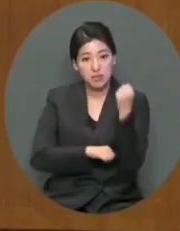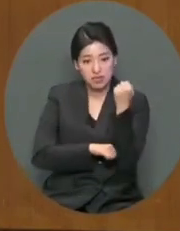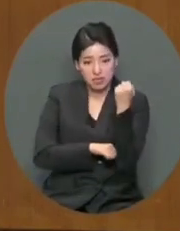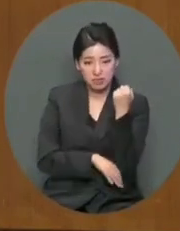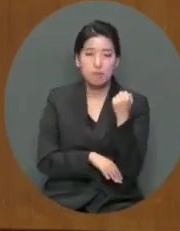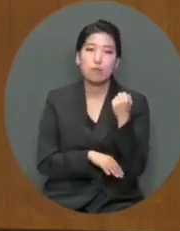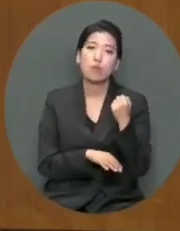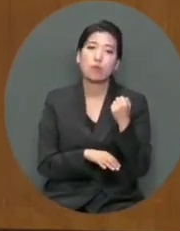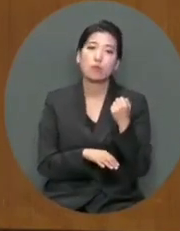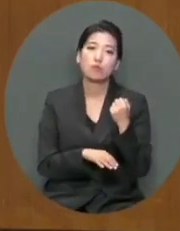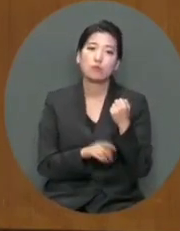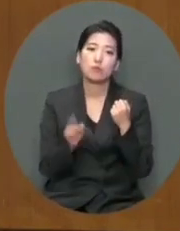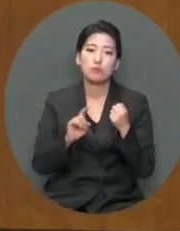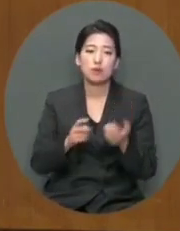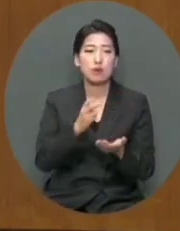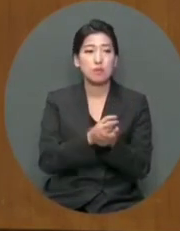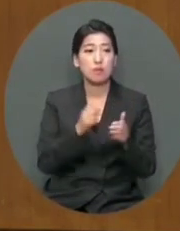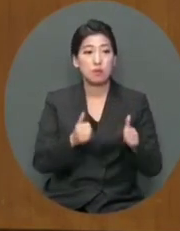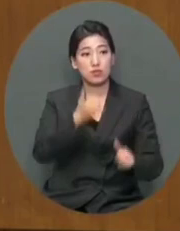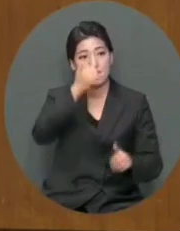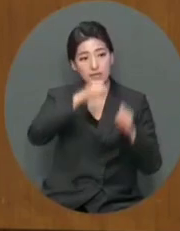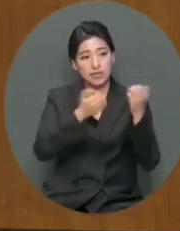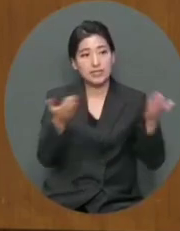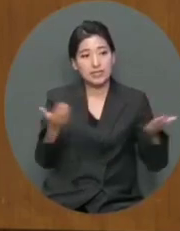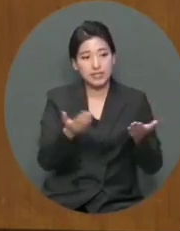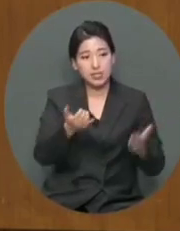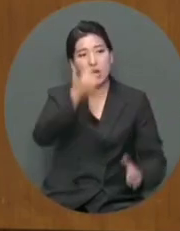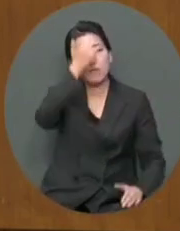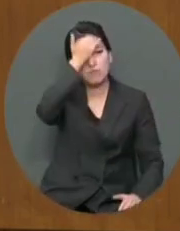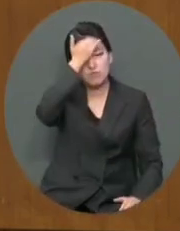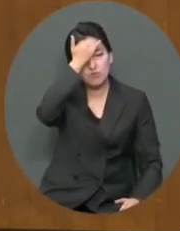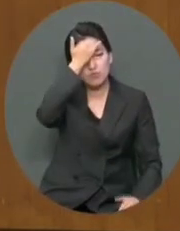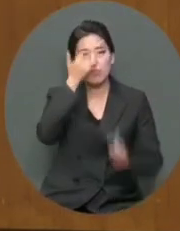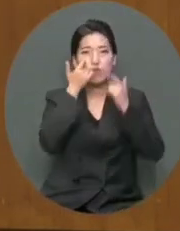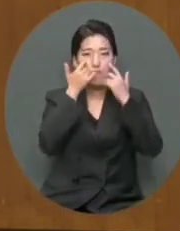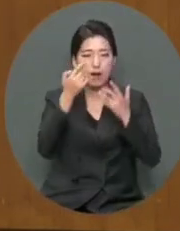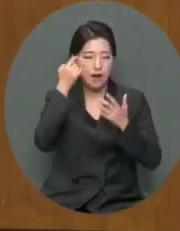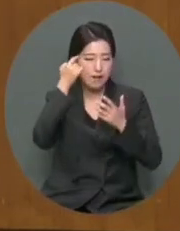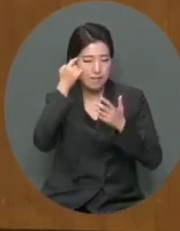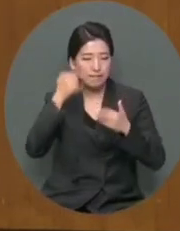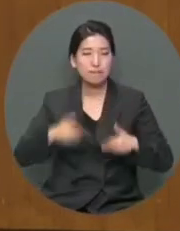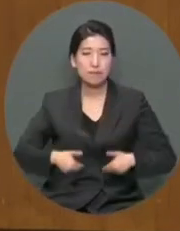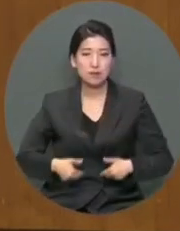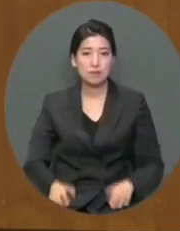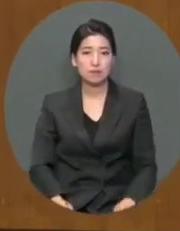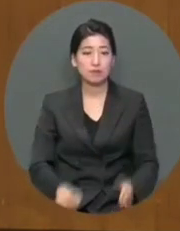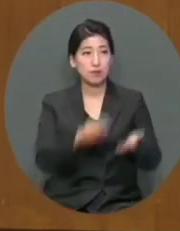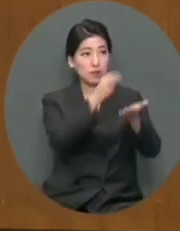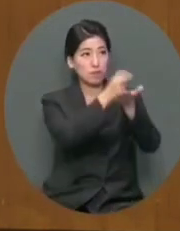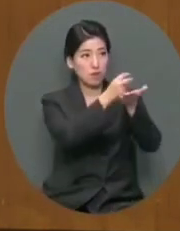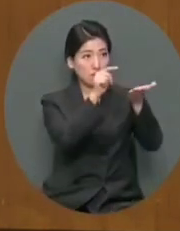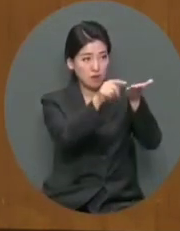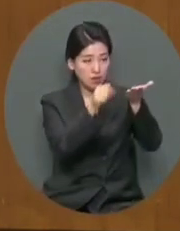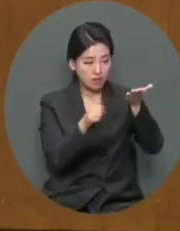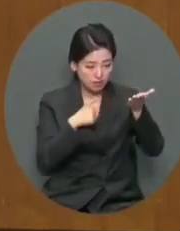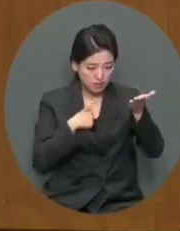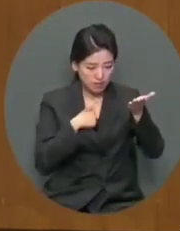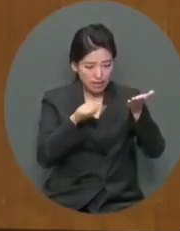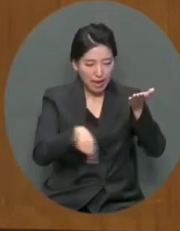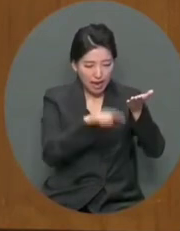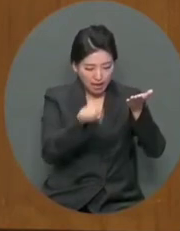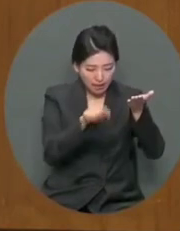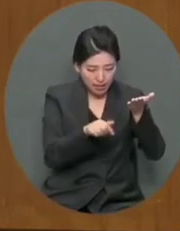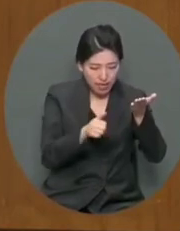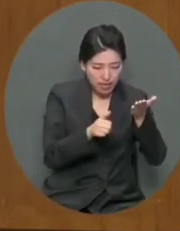직업 윤리가 확립되는 거라고 생각합니다. 법관의 책무가 법의 지배를 따라야 하고 그 법의 지배를 실현하는